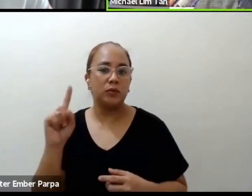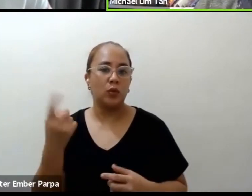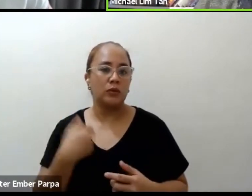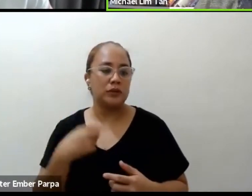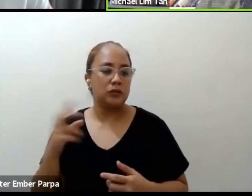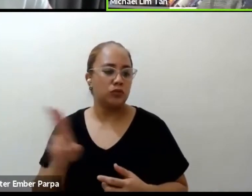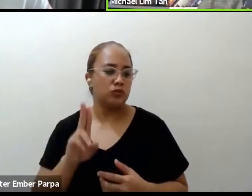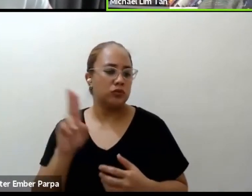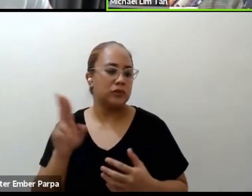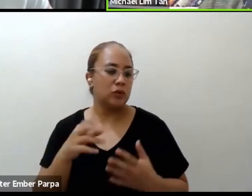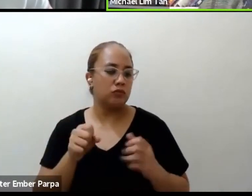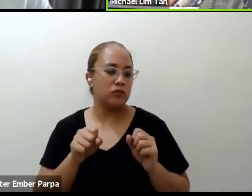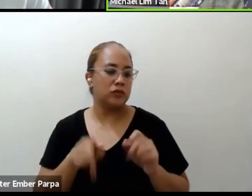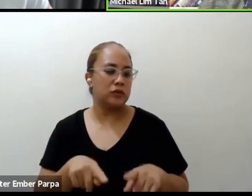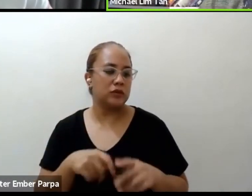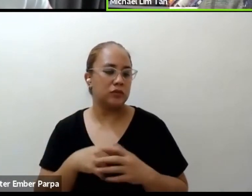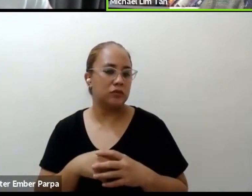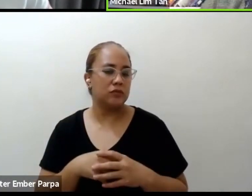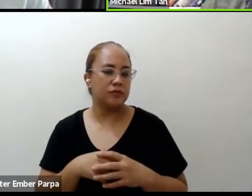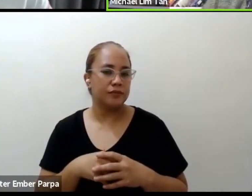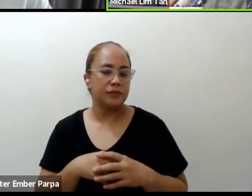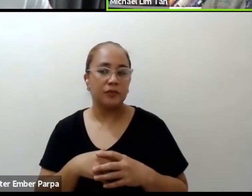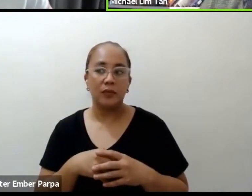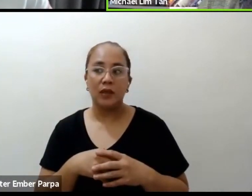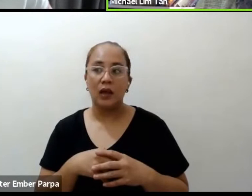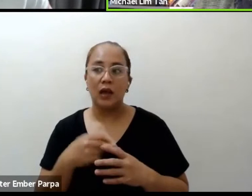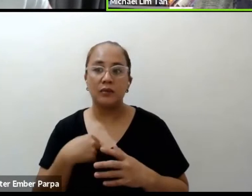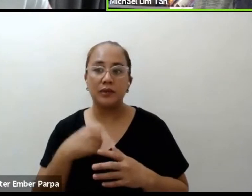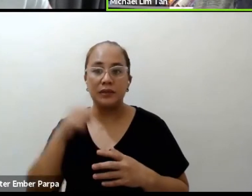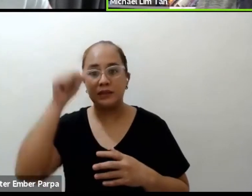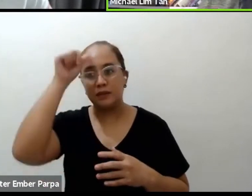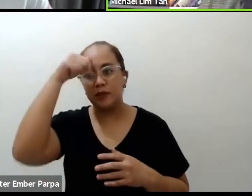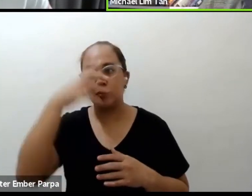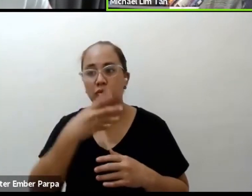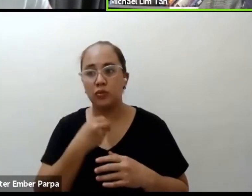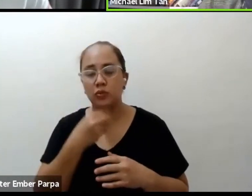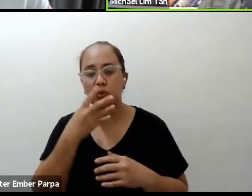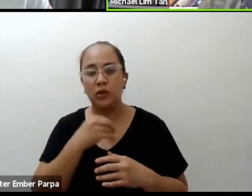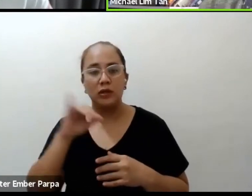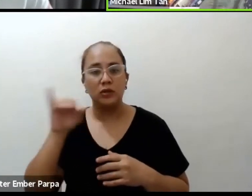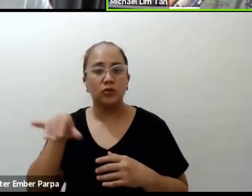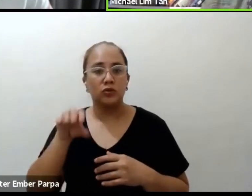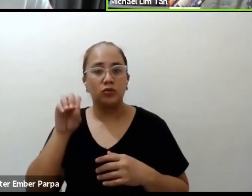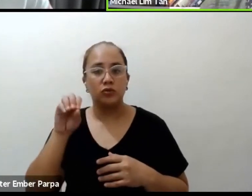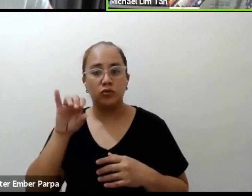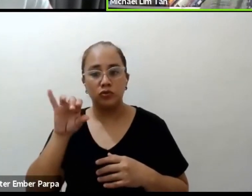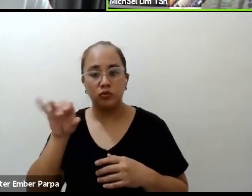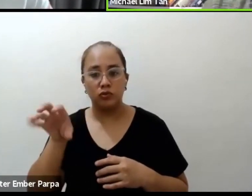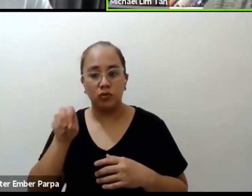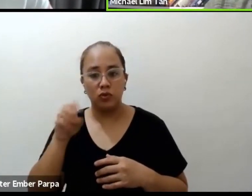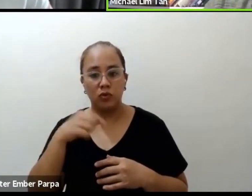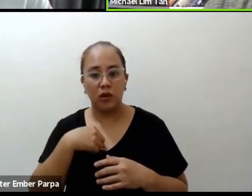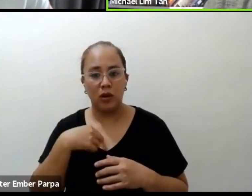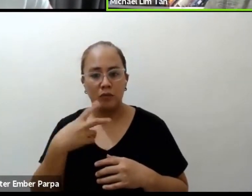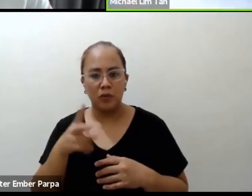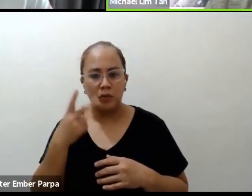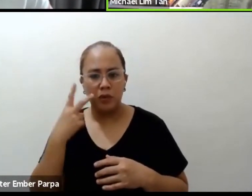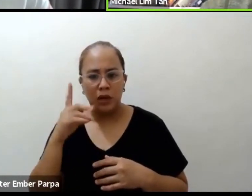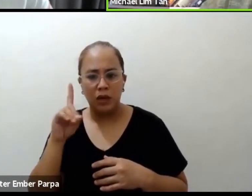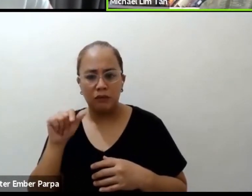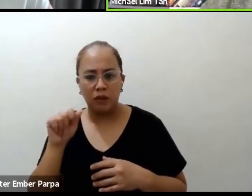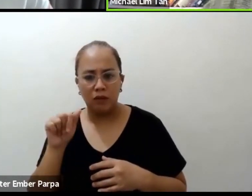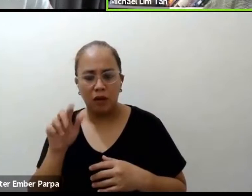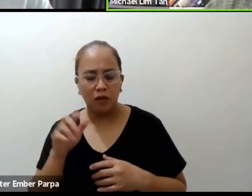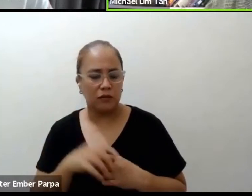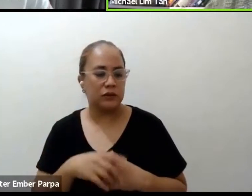that opportunity to point out. Kanina pang remind sina Jojo, naanap ko ngayon ang datos, no?